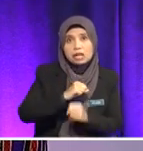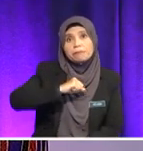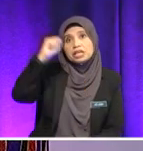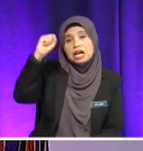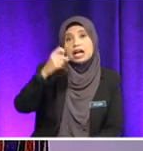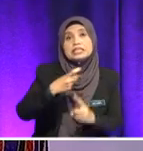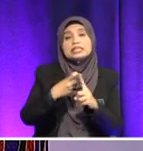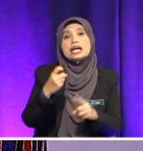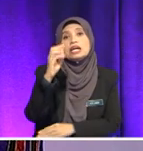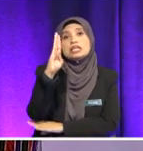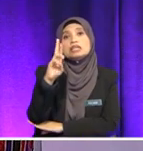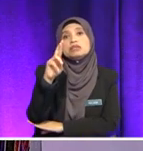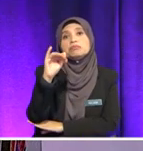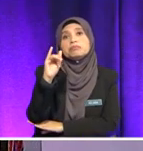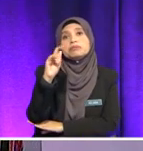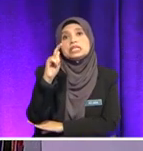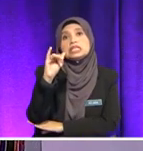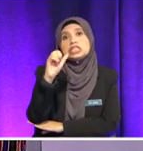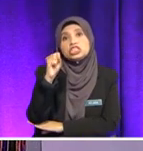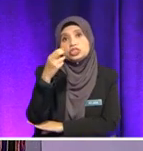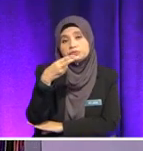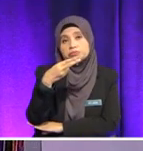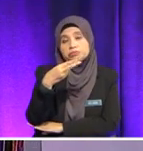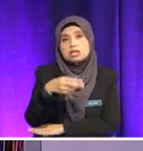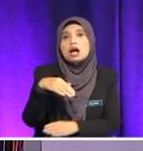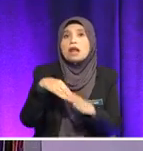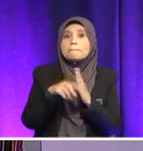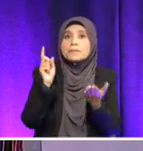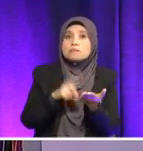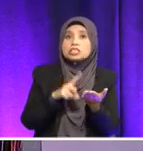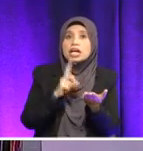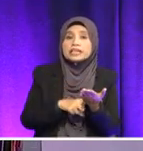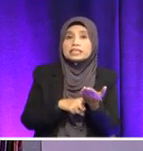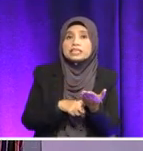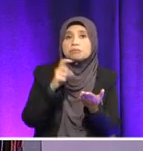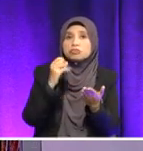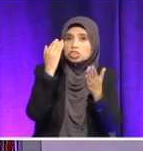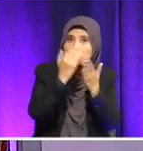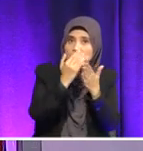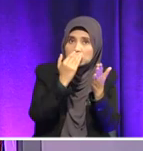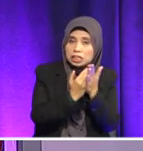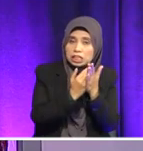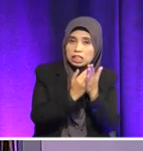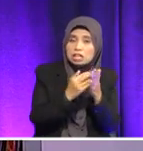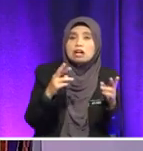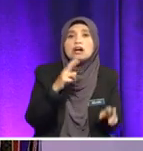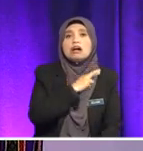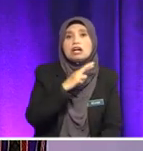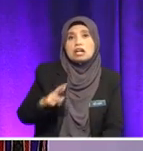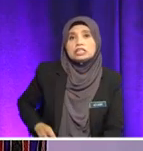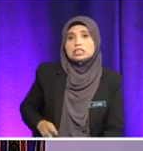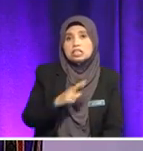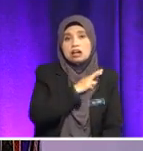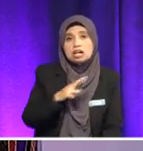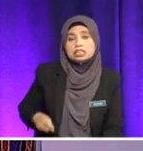pada awal tadi dalam perbincangan awal itu mesti meneliti kedudukan raja-raja Melayu dan Ratu